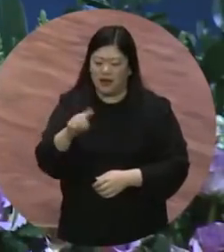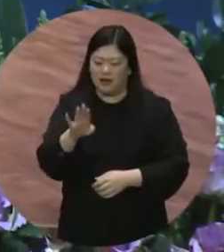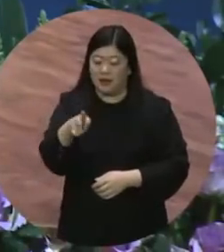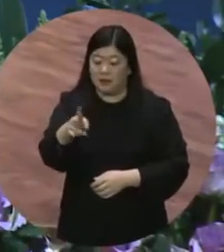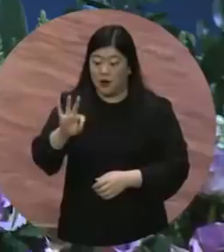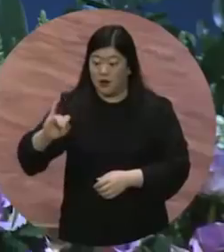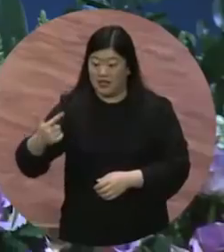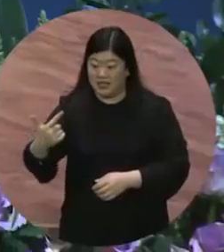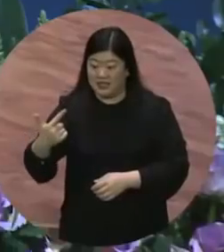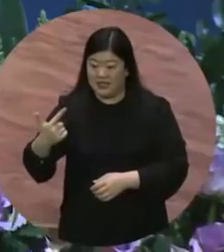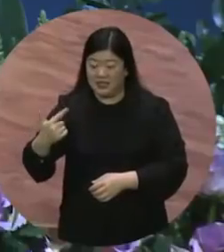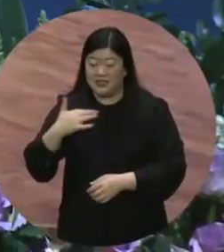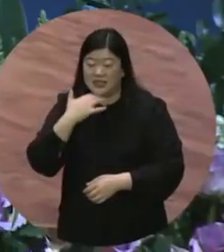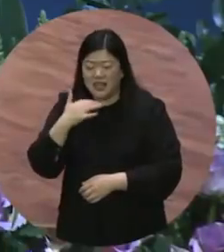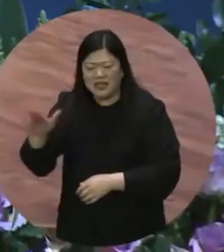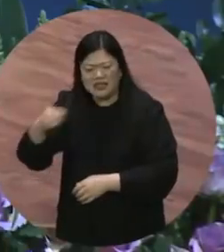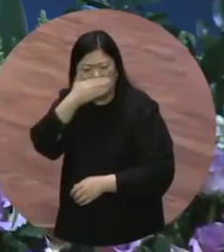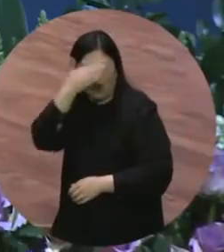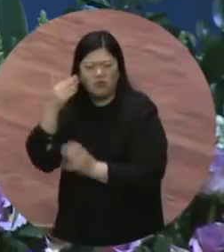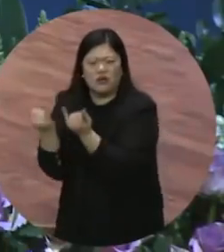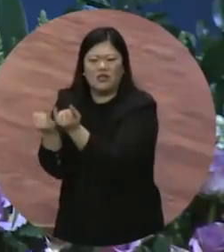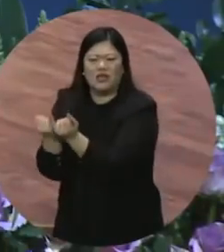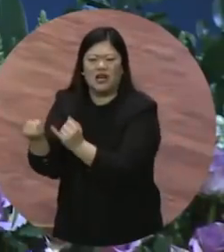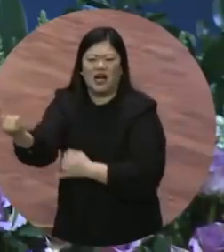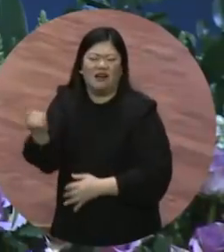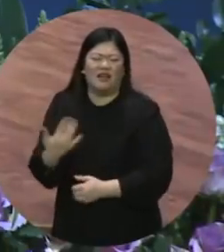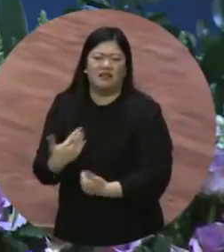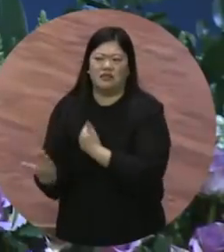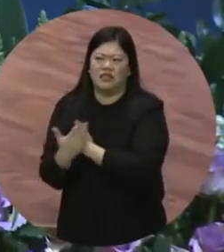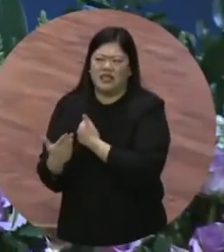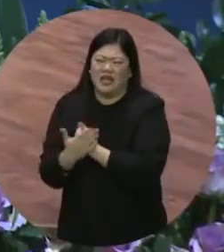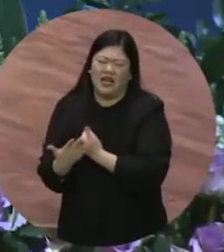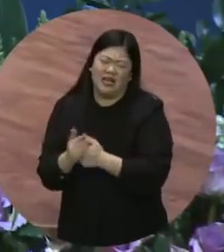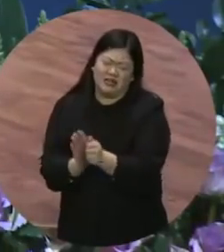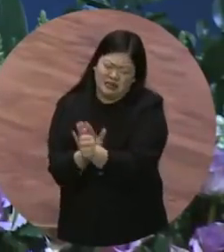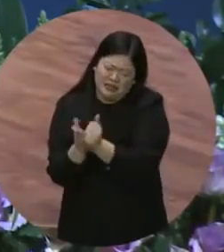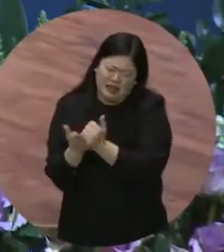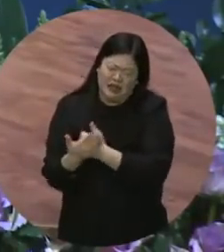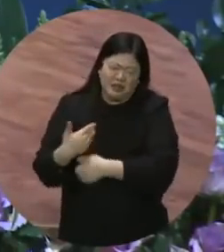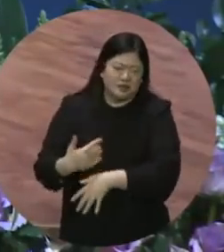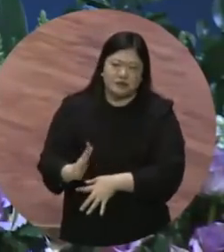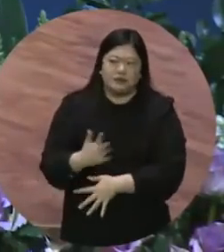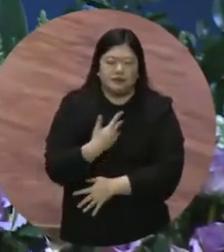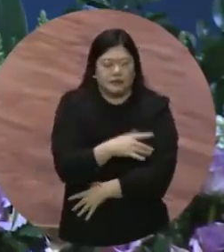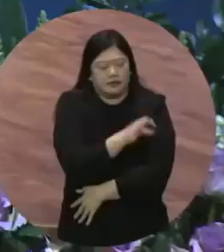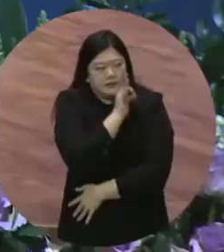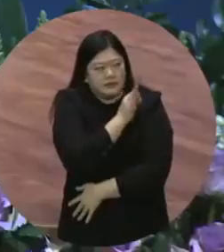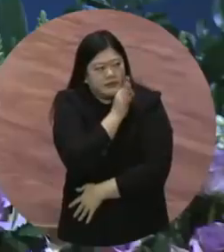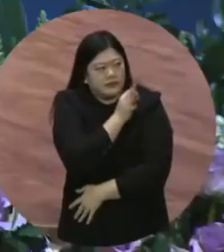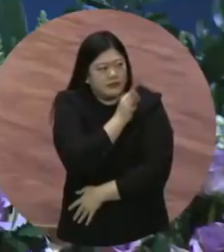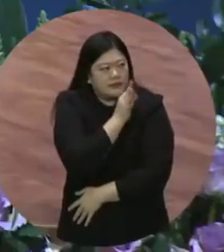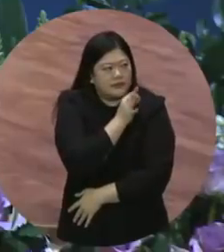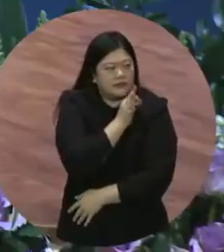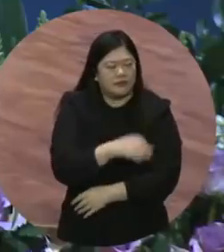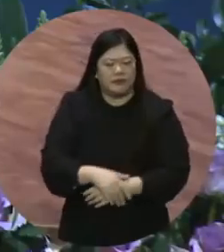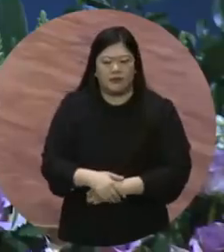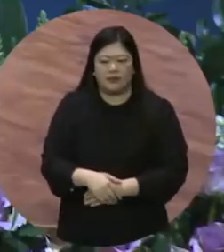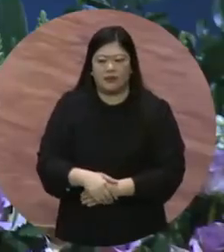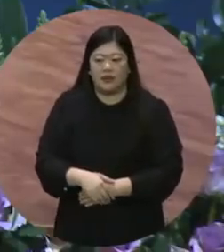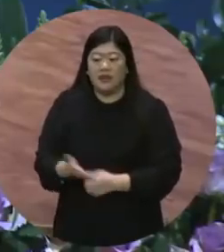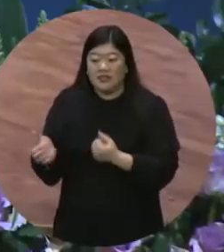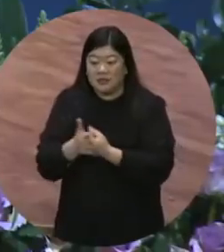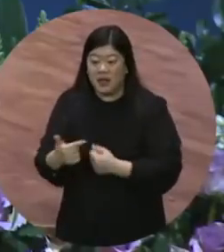수치심이 대단한 거예요. 제가 느낀 게 있습니다. 절대 인생에 가지 말 곳 두 곳.